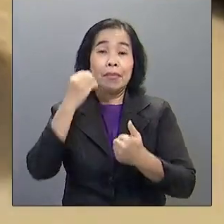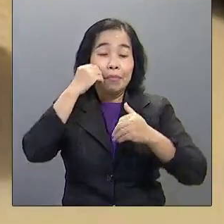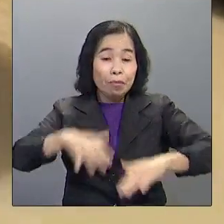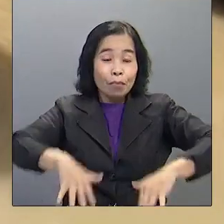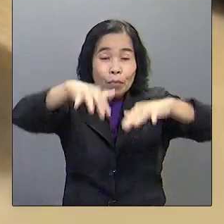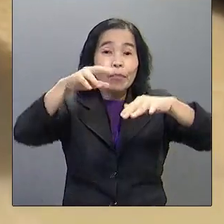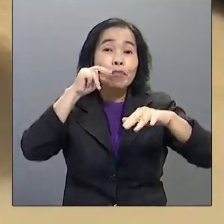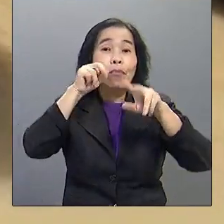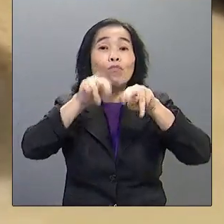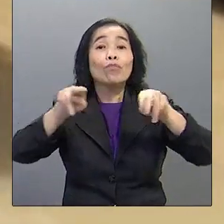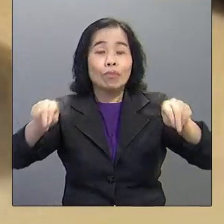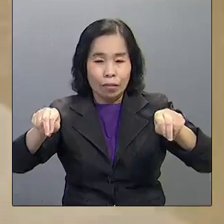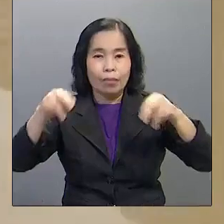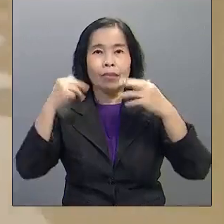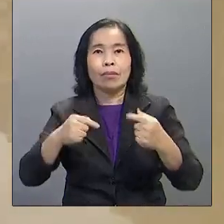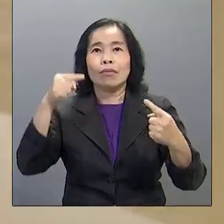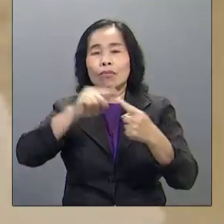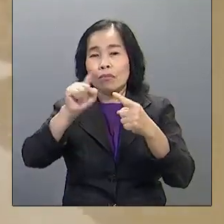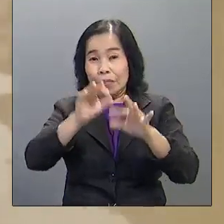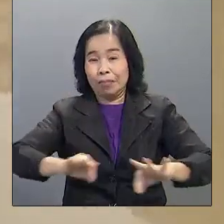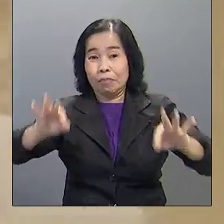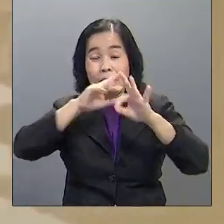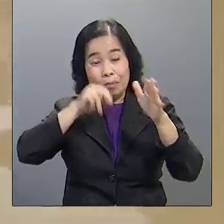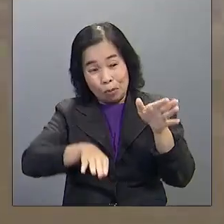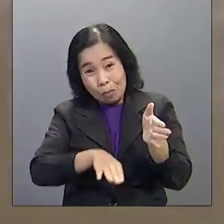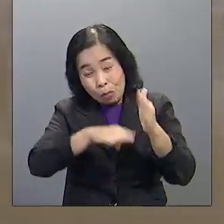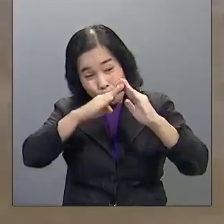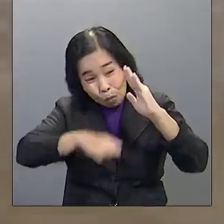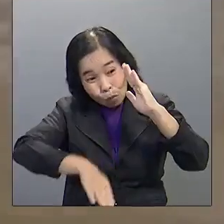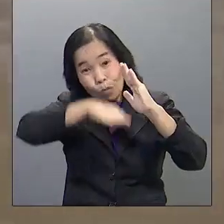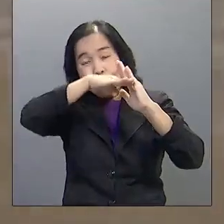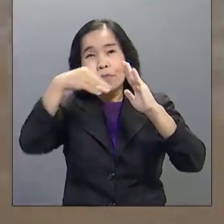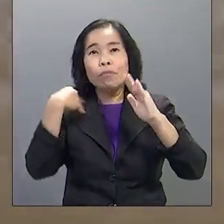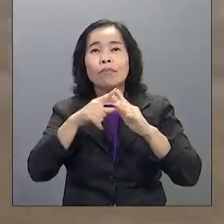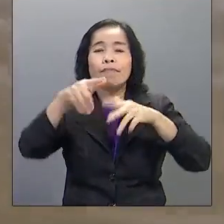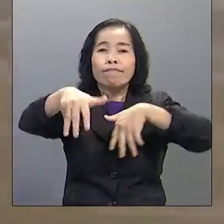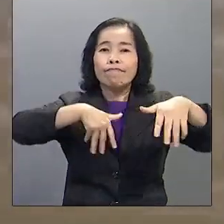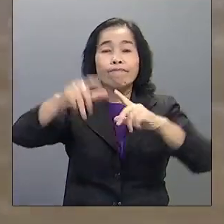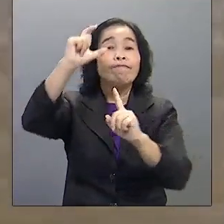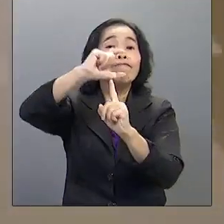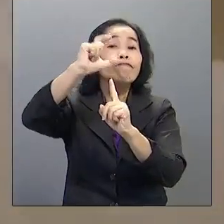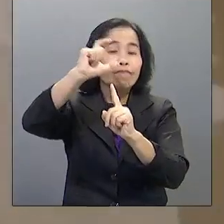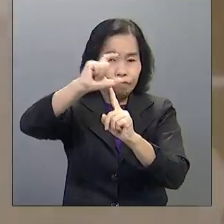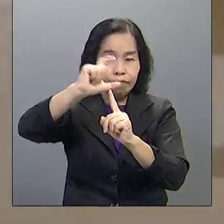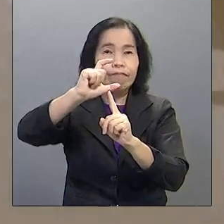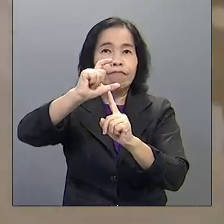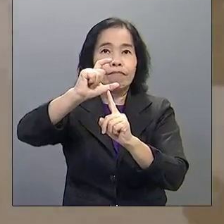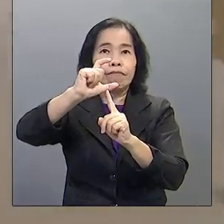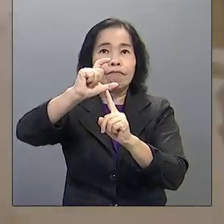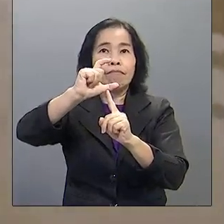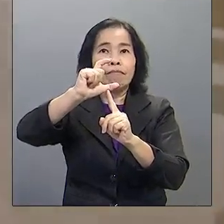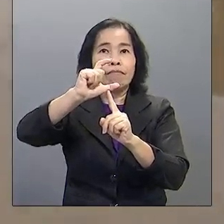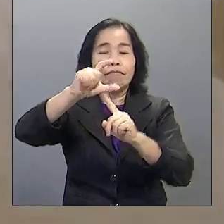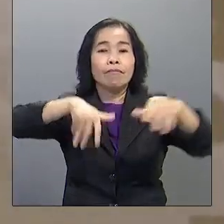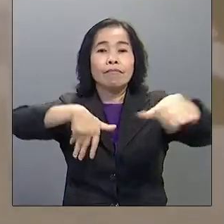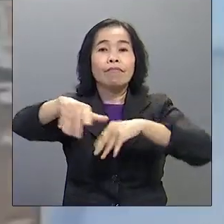ทบุรีนะคะโดยเฉพาะพื้นที่ที่ถูกน้ำท่วมสูงค่ะอย่างเช่นชุมชนมัสยิดท่าอิดนะคะอยู่ในตำบลท่า